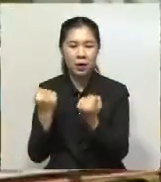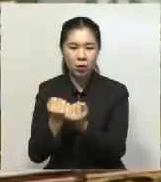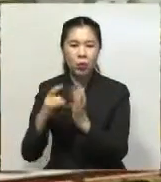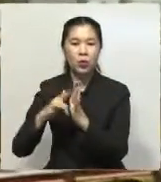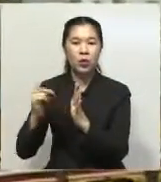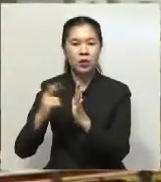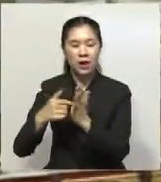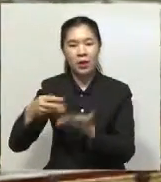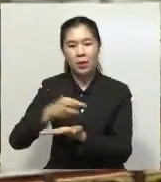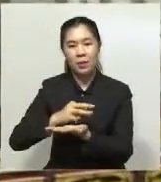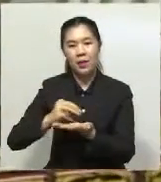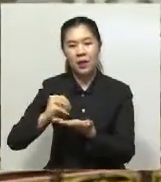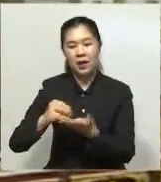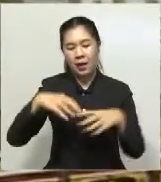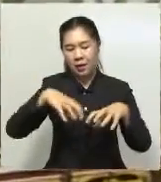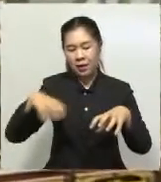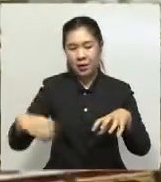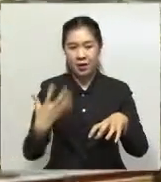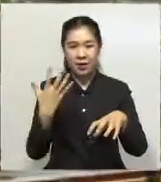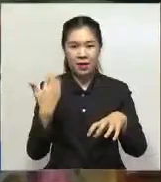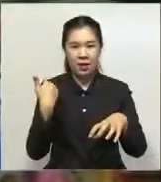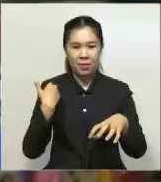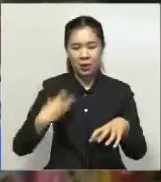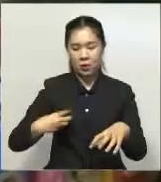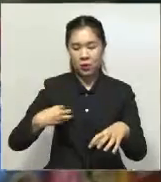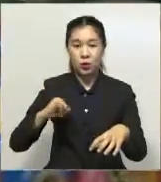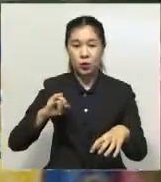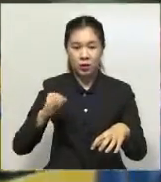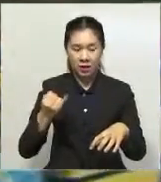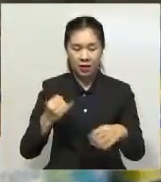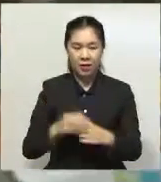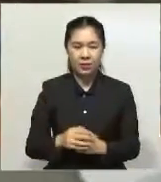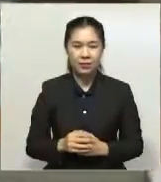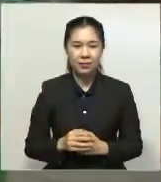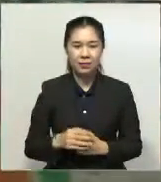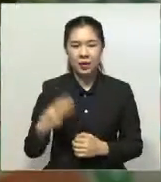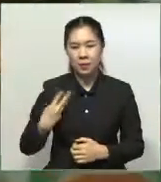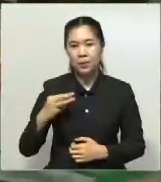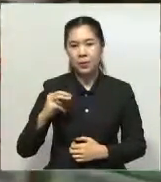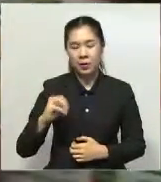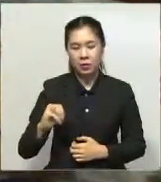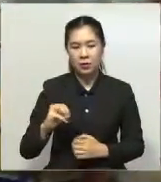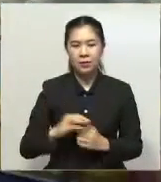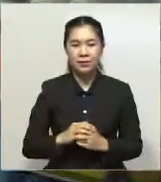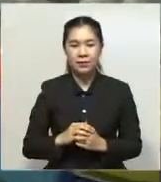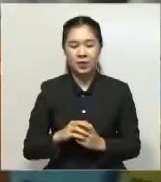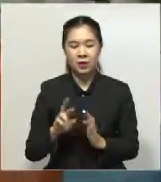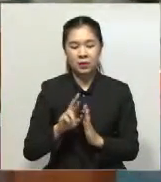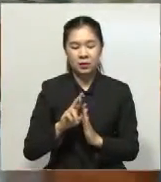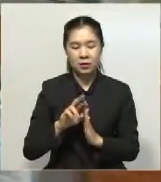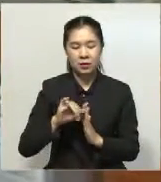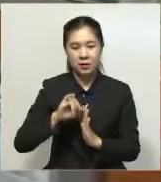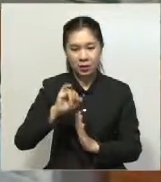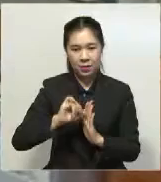สัชกรรมจากมหาวิทยาลัย5แห่งประกอบด้วยจุฬาลงกรณ์มหาวิทยาลัยมหาวิทยาลัยมหิดลมหาวิทยาลัยเชียงให